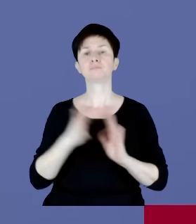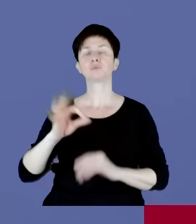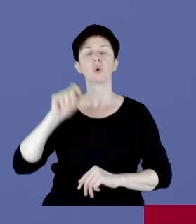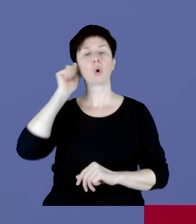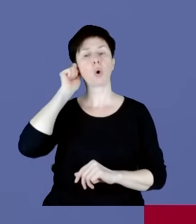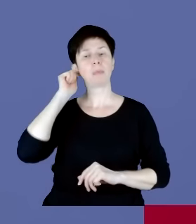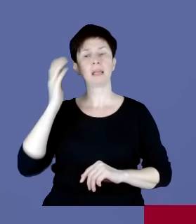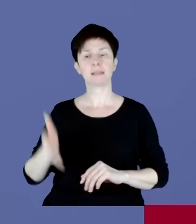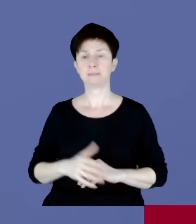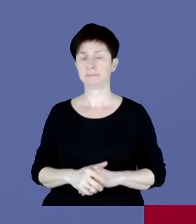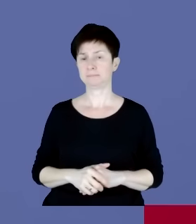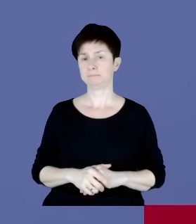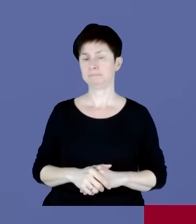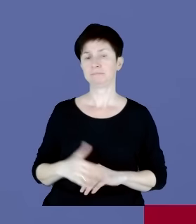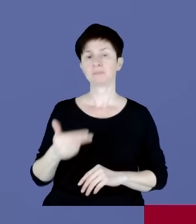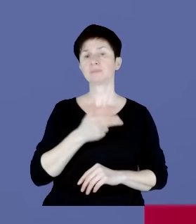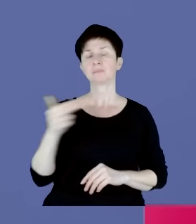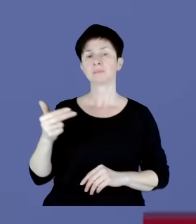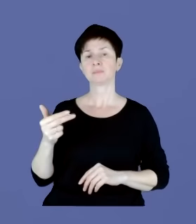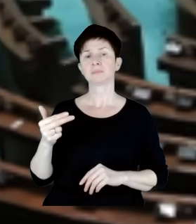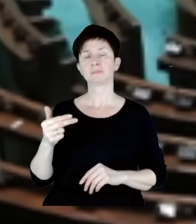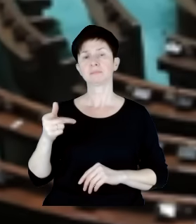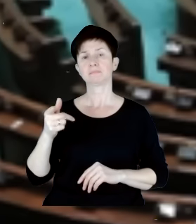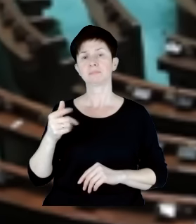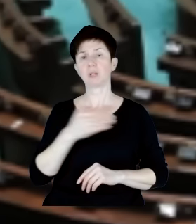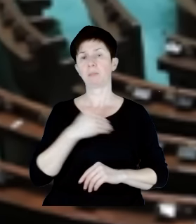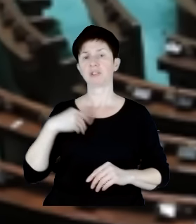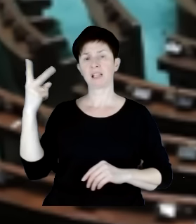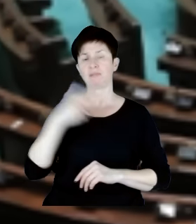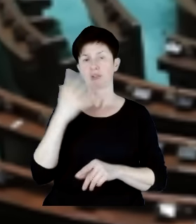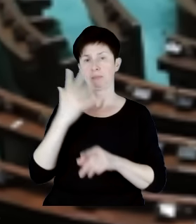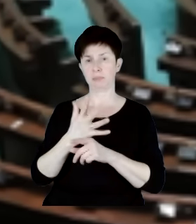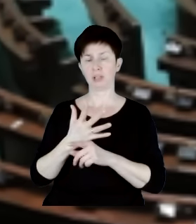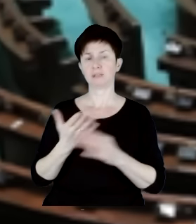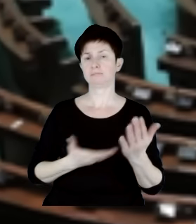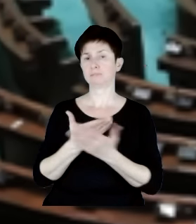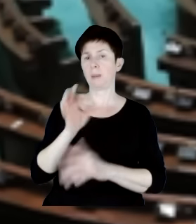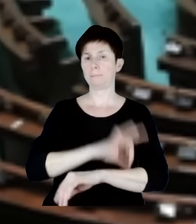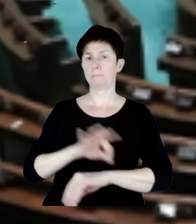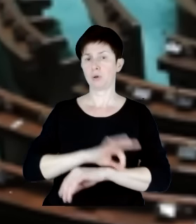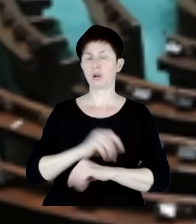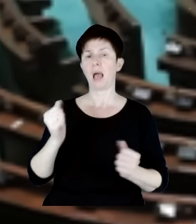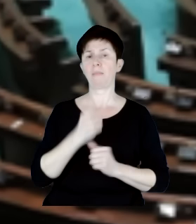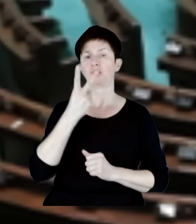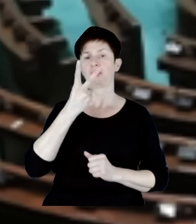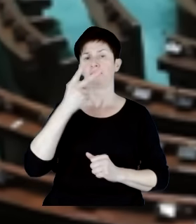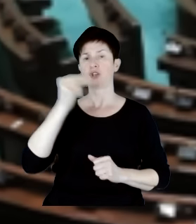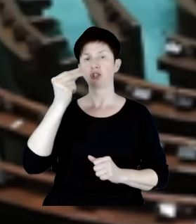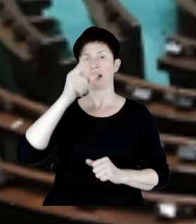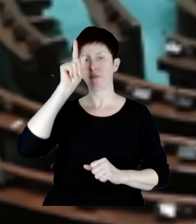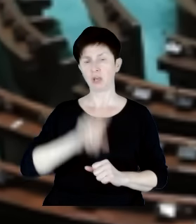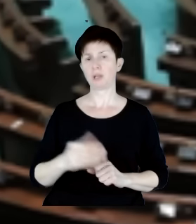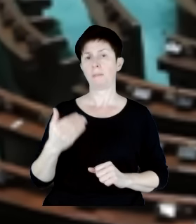o który chcę zaproponować, z kobietami się wiąże. Polska 2050 składa projekt ustawy, aby dwie niedziele w miesiącu były niedzielami